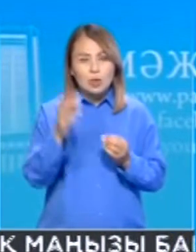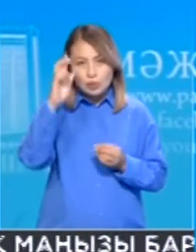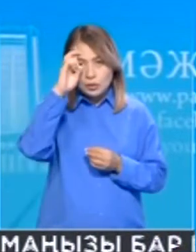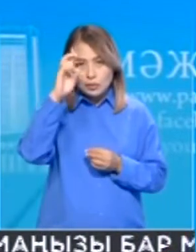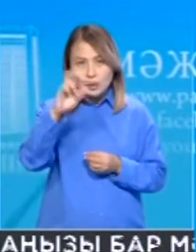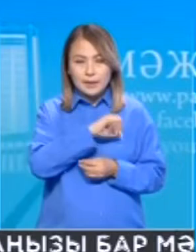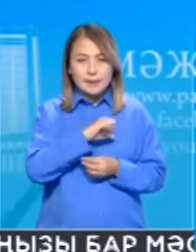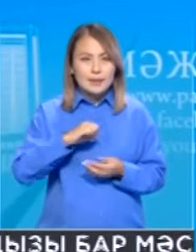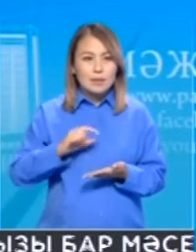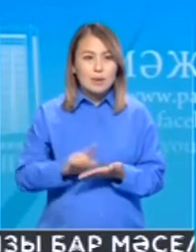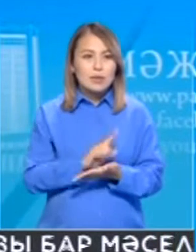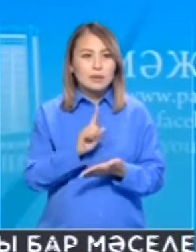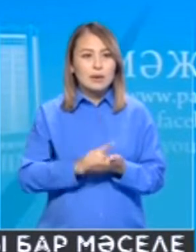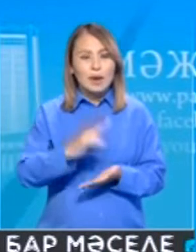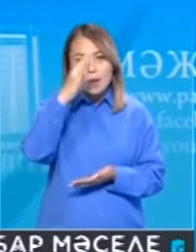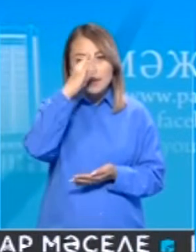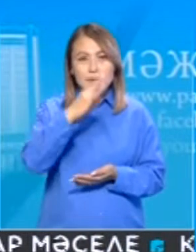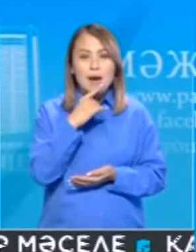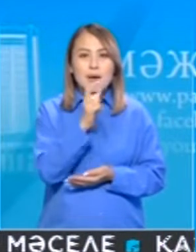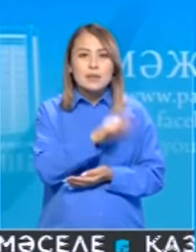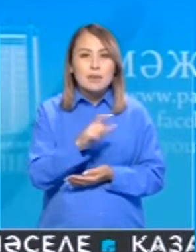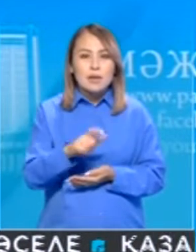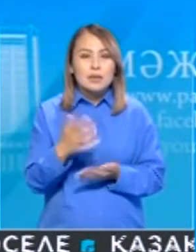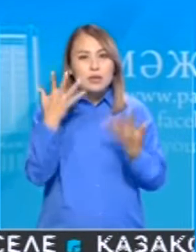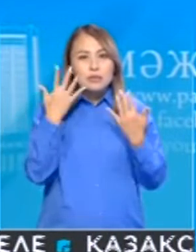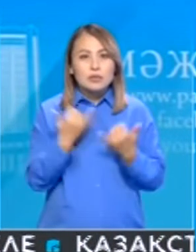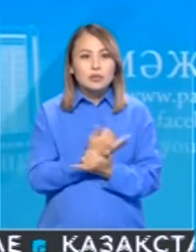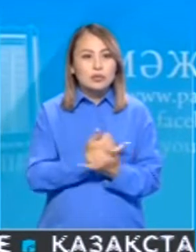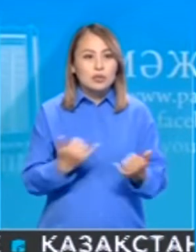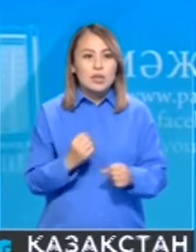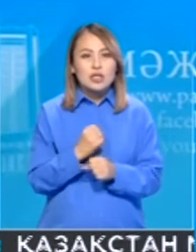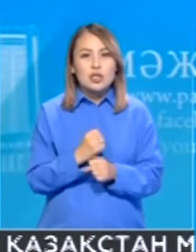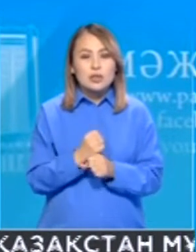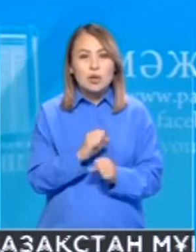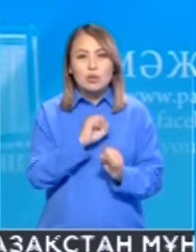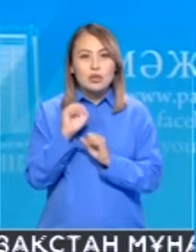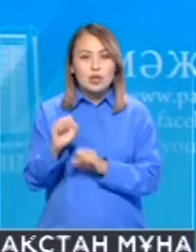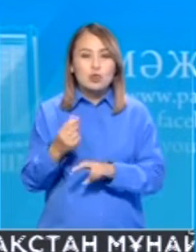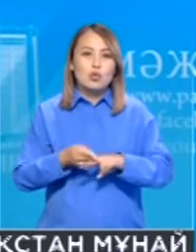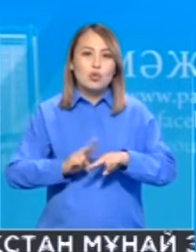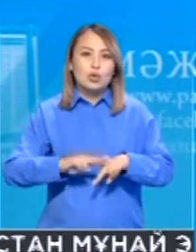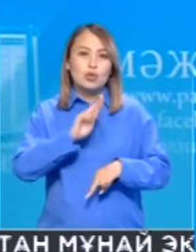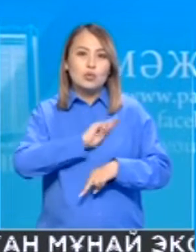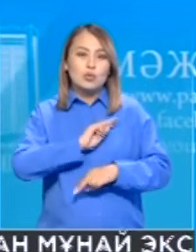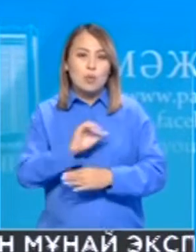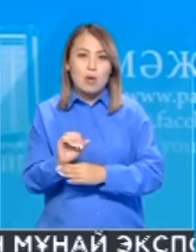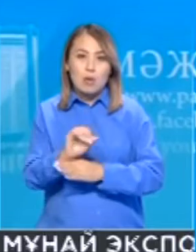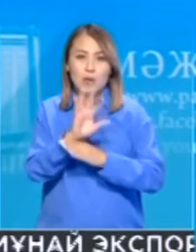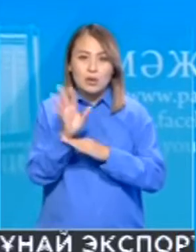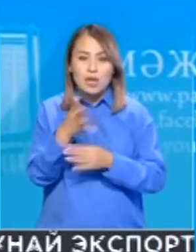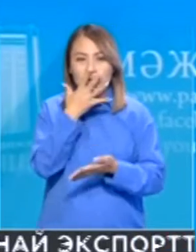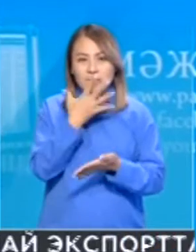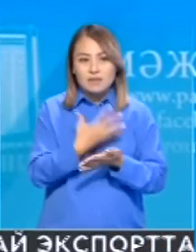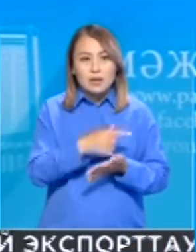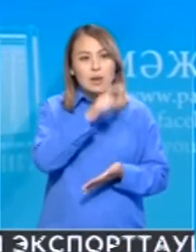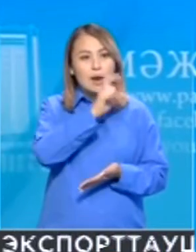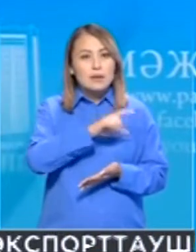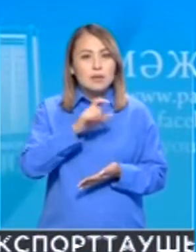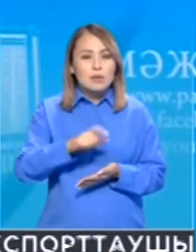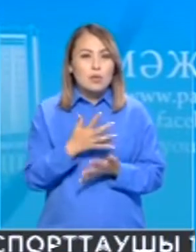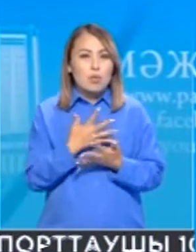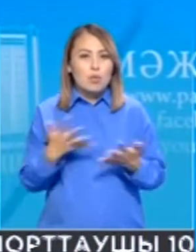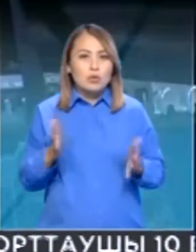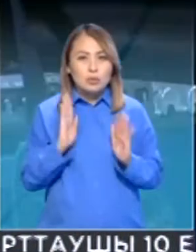Үкіметтің ең басты міндеті Қазақстан азаматтарының жағдайын жасау, ұлттық мүддені қорғау. Сондықтан жұмыспен қамту кезінде өз азаматтарымызға басымдық